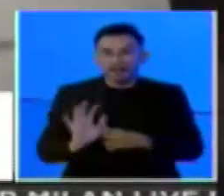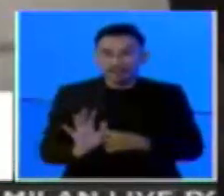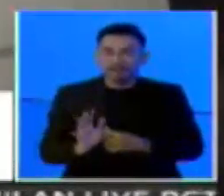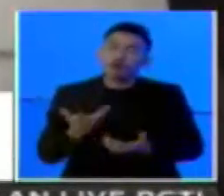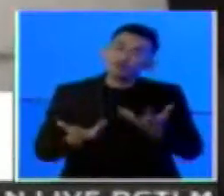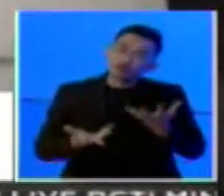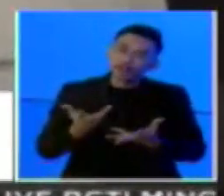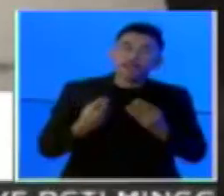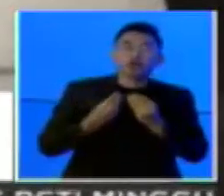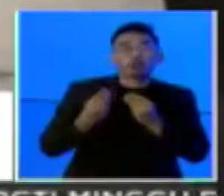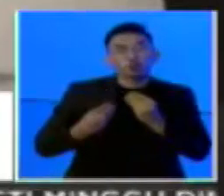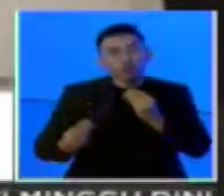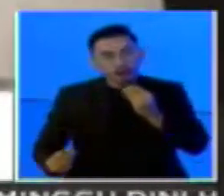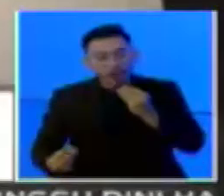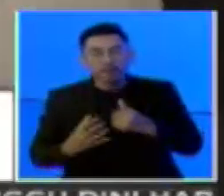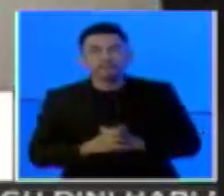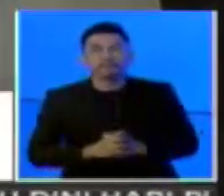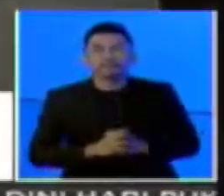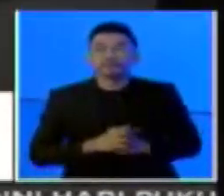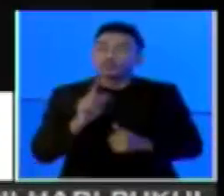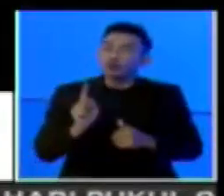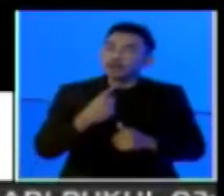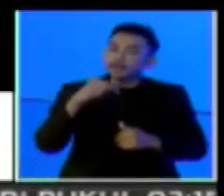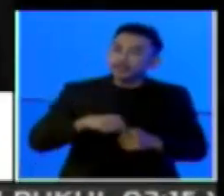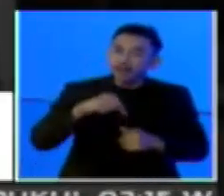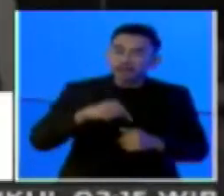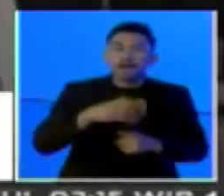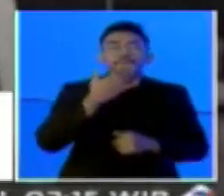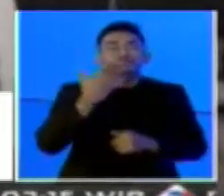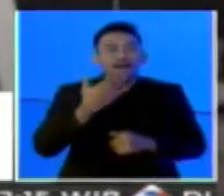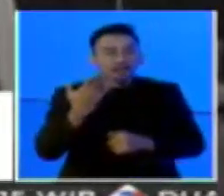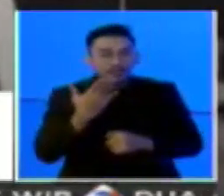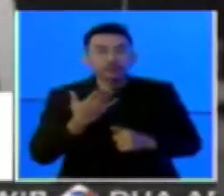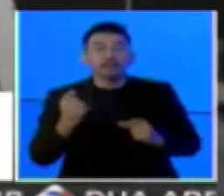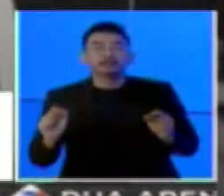jantung. Mulai dari sekarang, ubah kebiasaan hidup menjadi lebih sehat, hilangkan